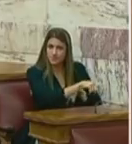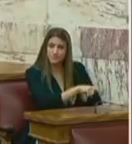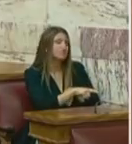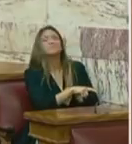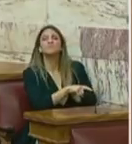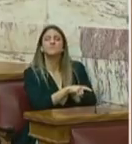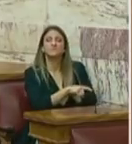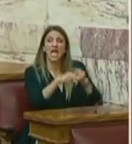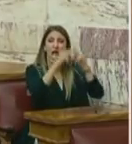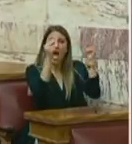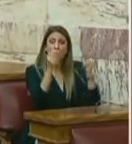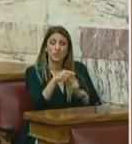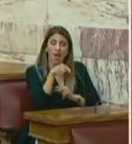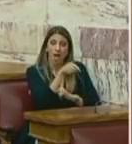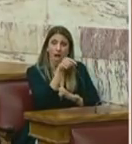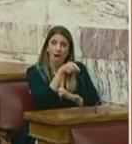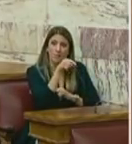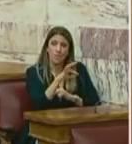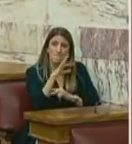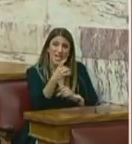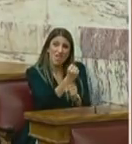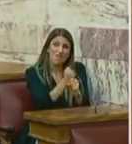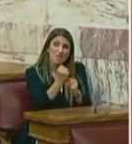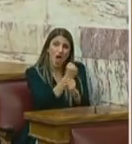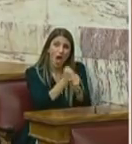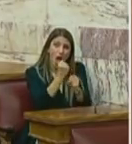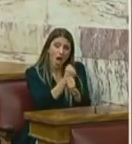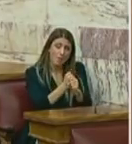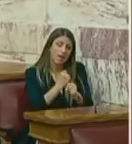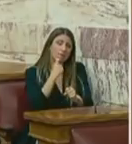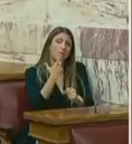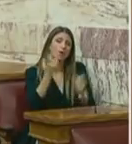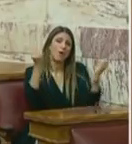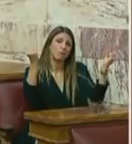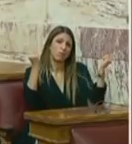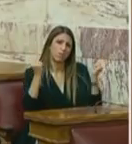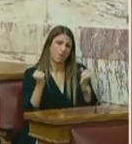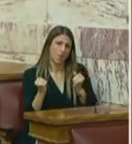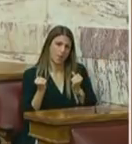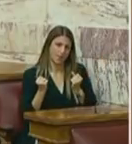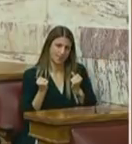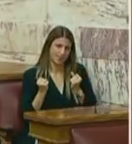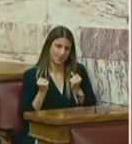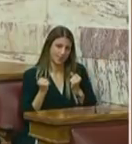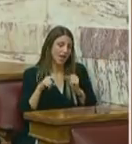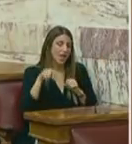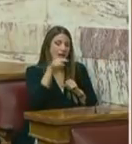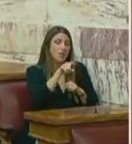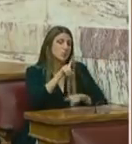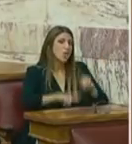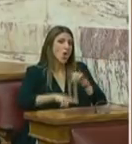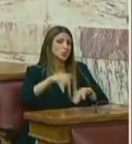άλλων και στον χώρο του φαρμάκου. Και εκεί ένας από τους πρωταγωνιστές ήταν